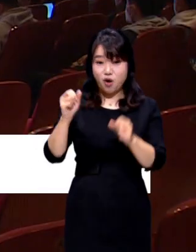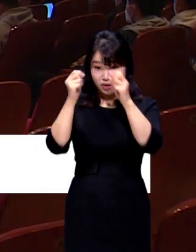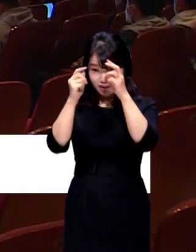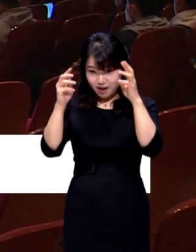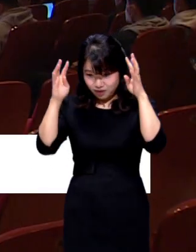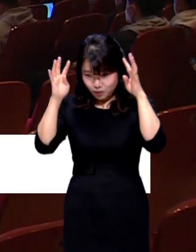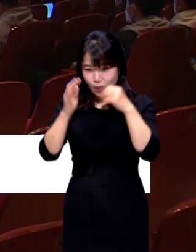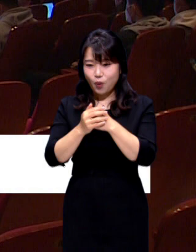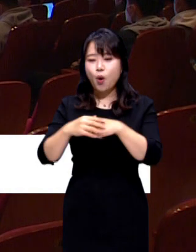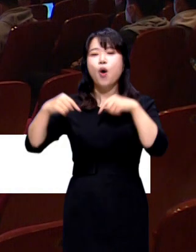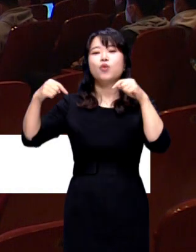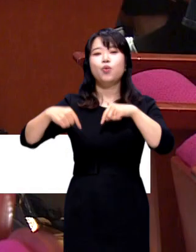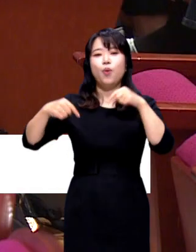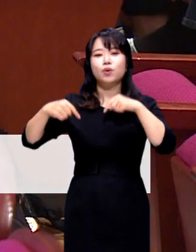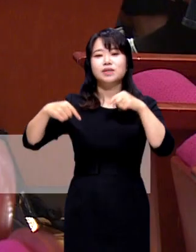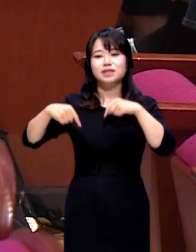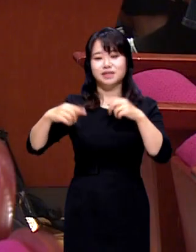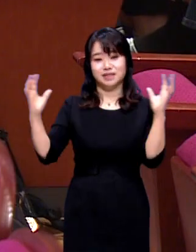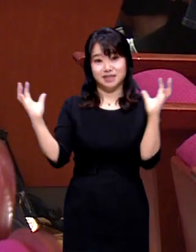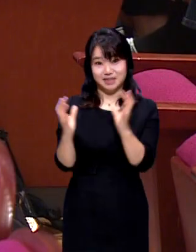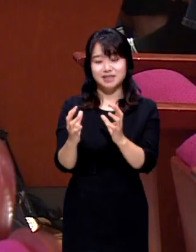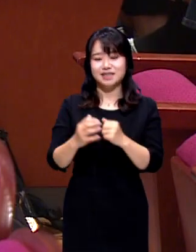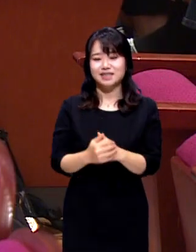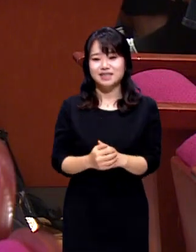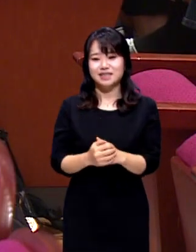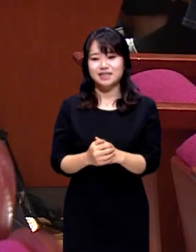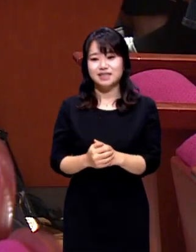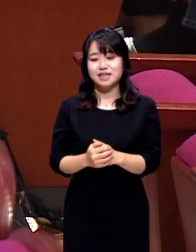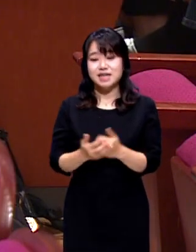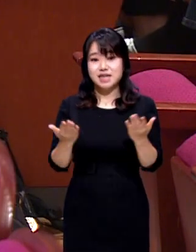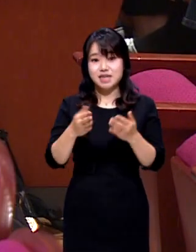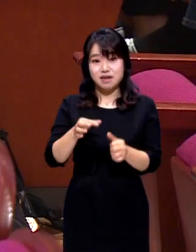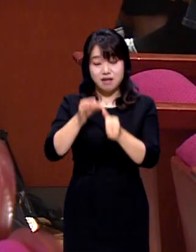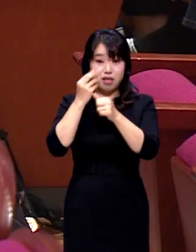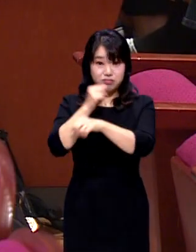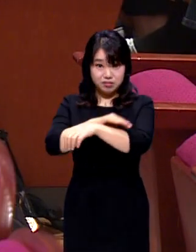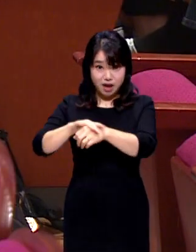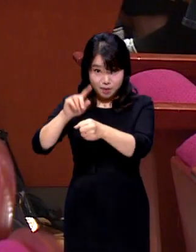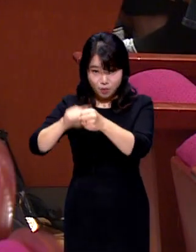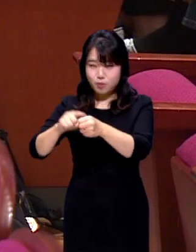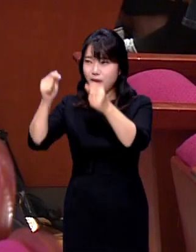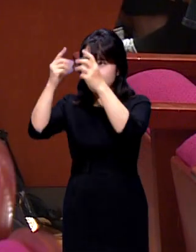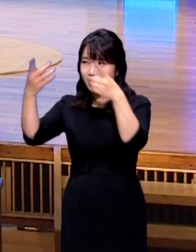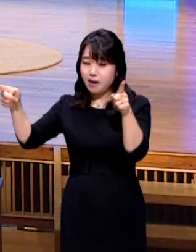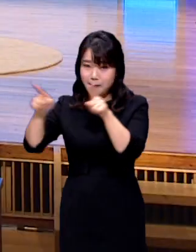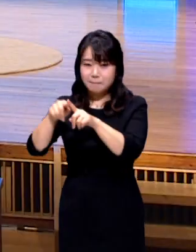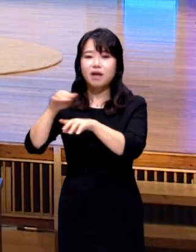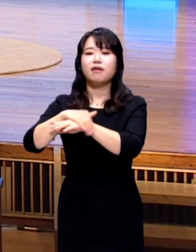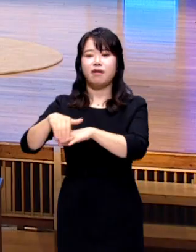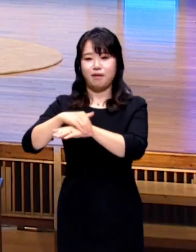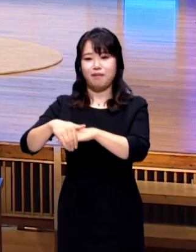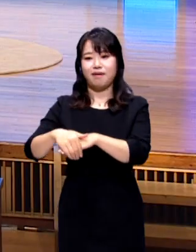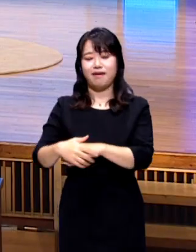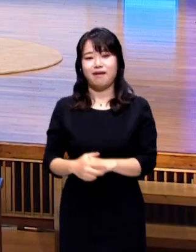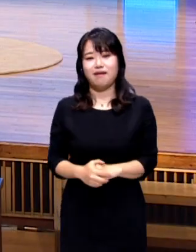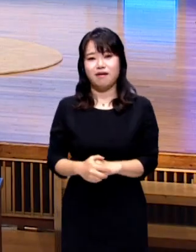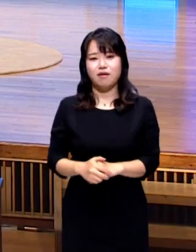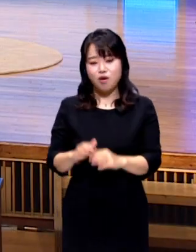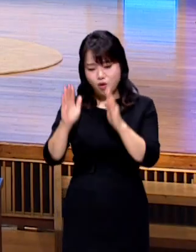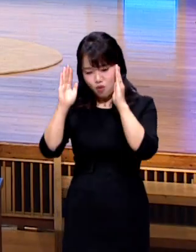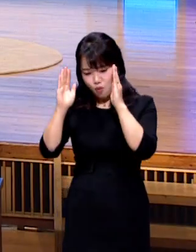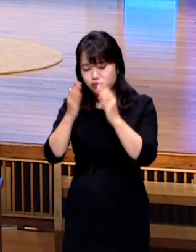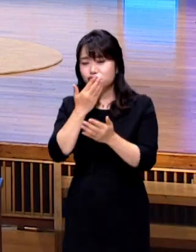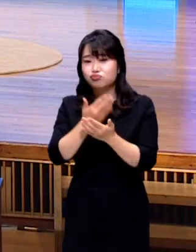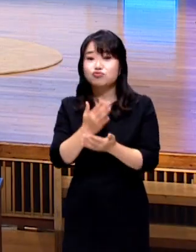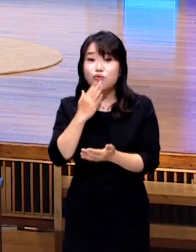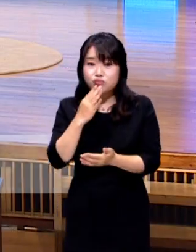현장입니다. 종로구가 청년 일자리 지원 공약을 추진하기 위해 상명대와 손잡고 기획한 겁니다. 학업만큼